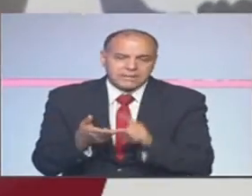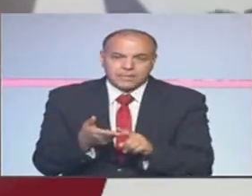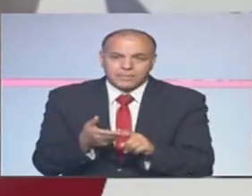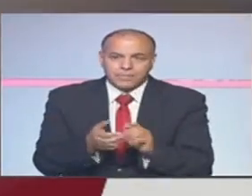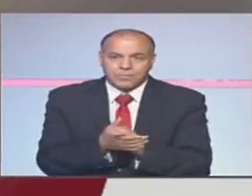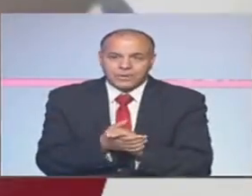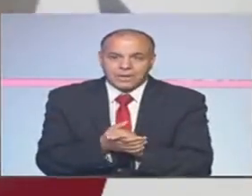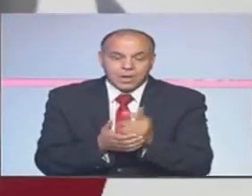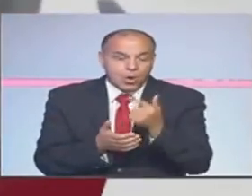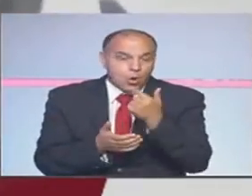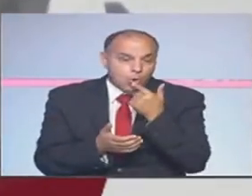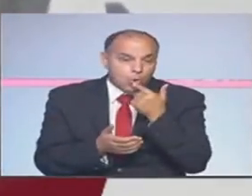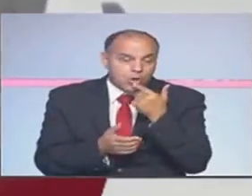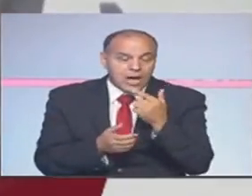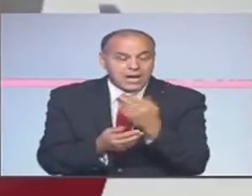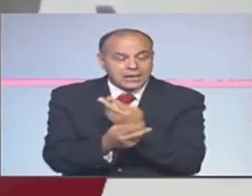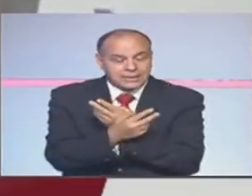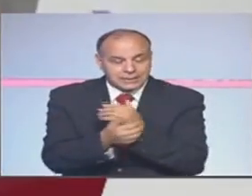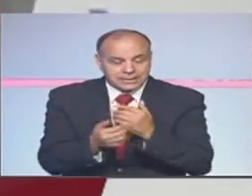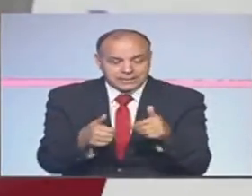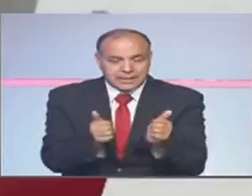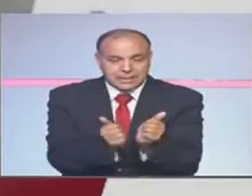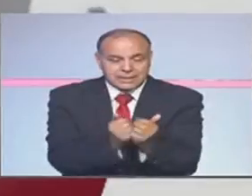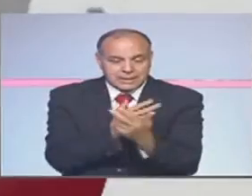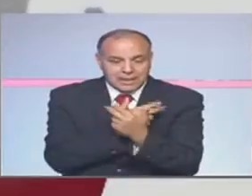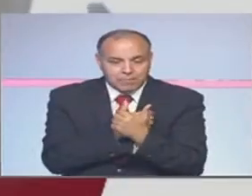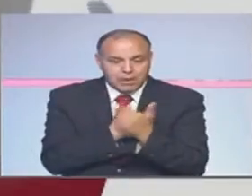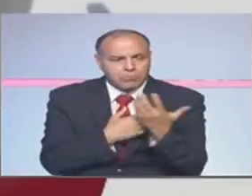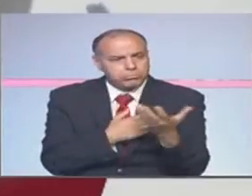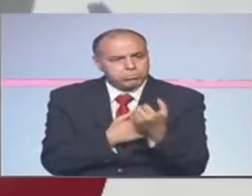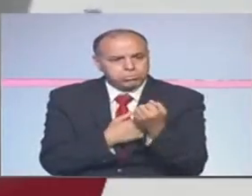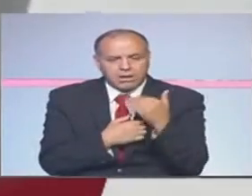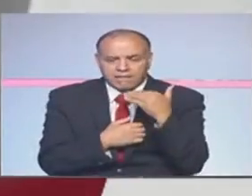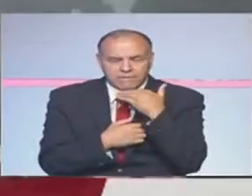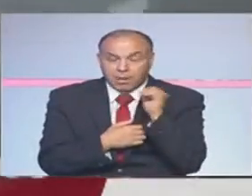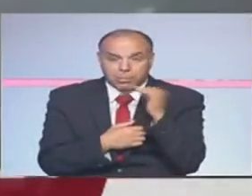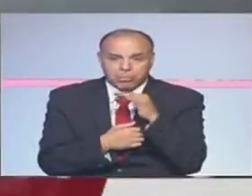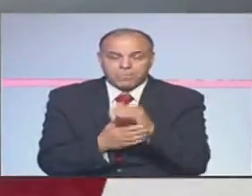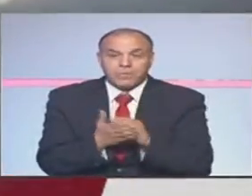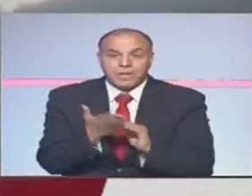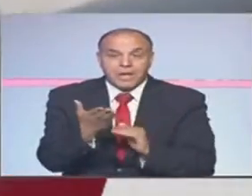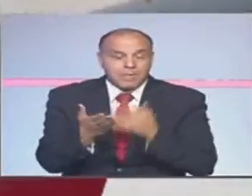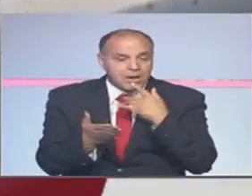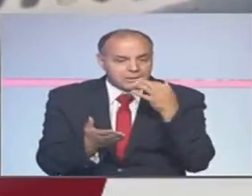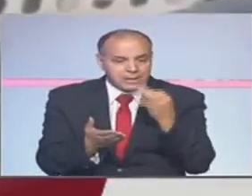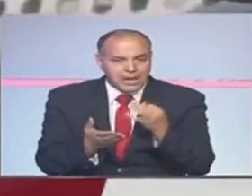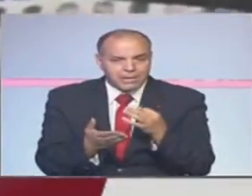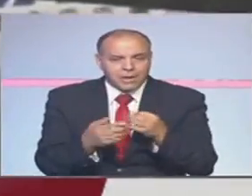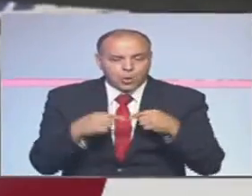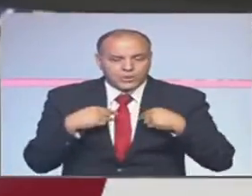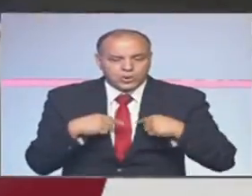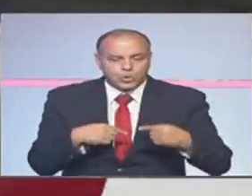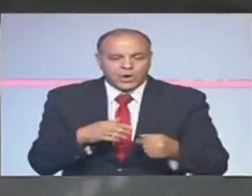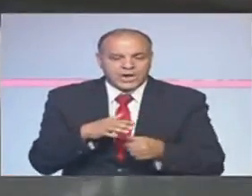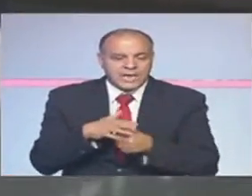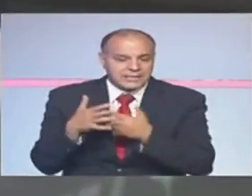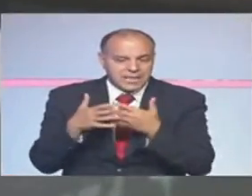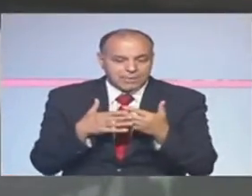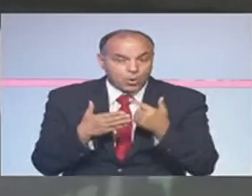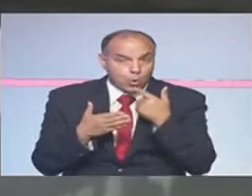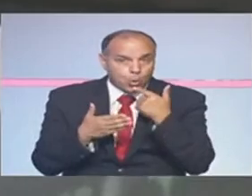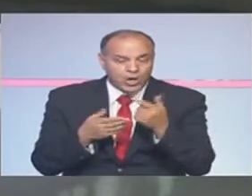مضيفا ان الطالبان تسيطر على الوضع في البلاد ب اسرع من المتوقع كما تعهد جونس والرئيس الامريكي جو بايدن